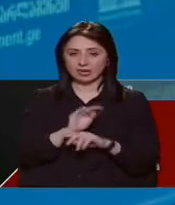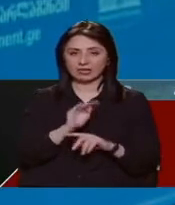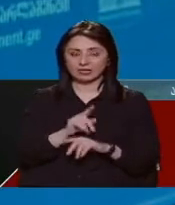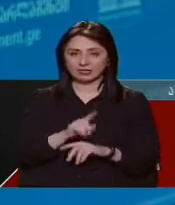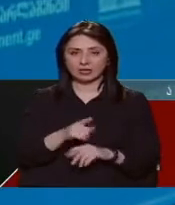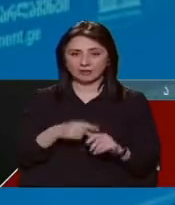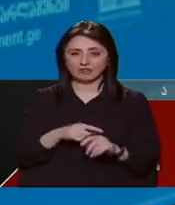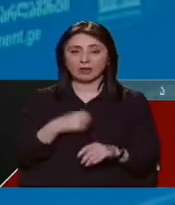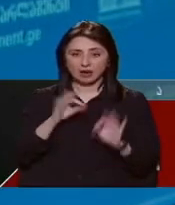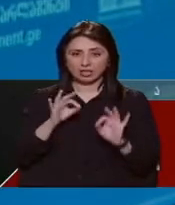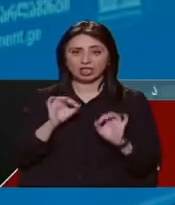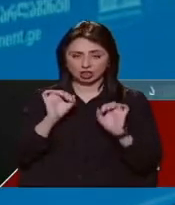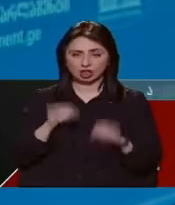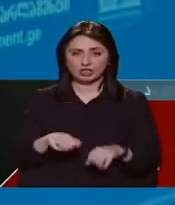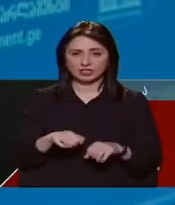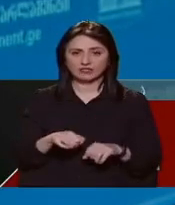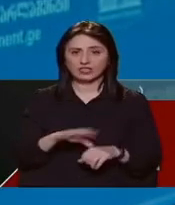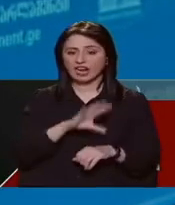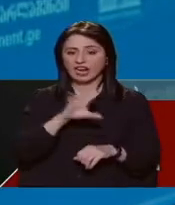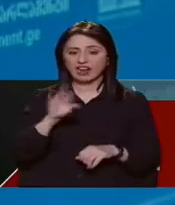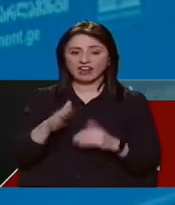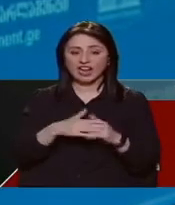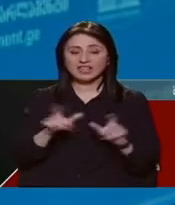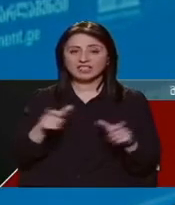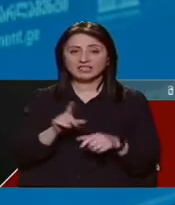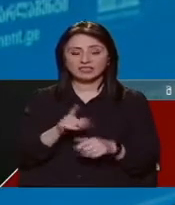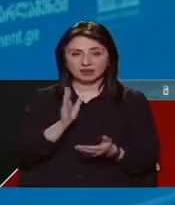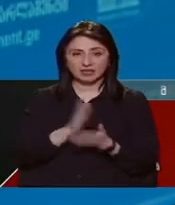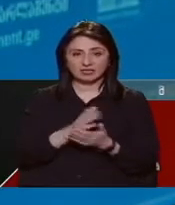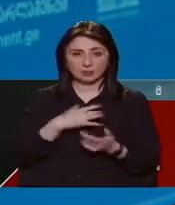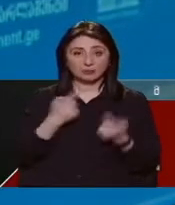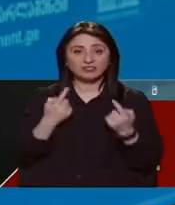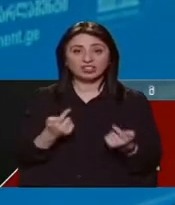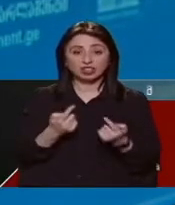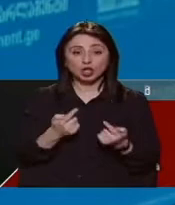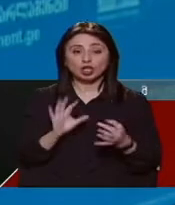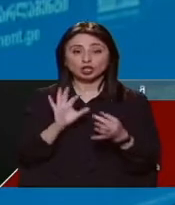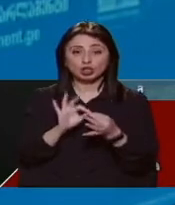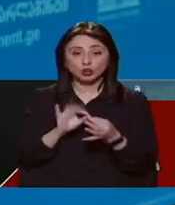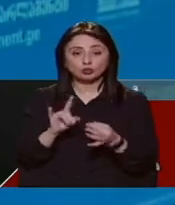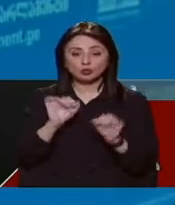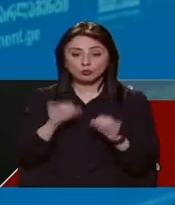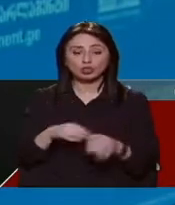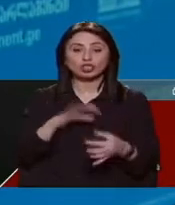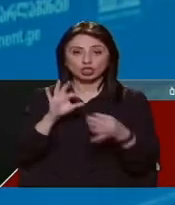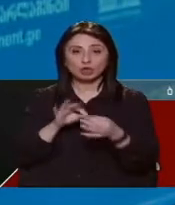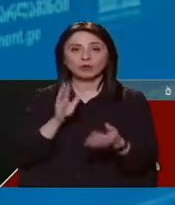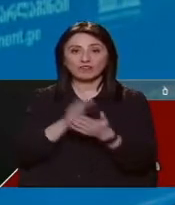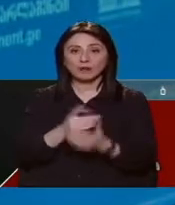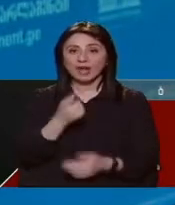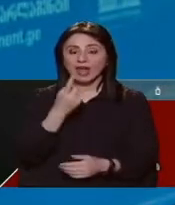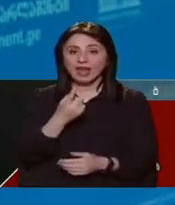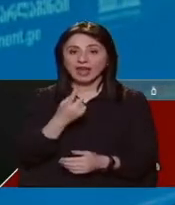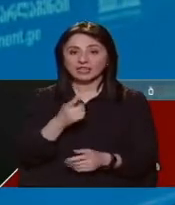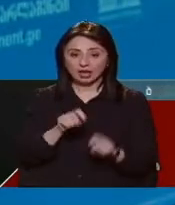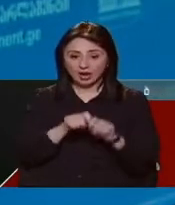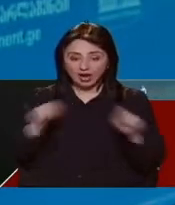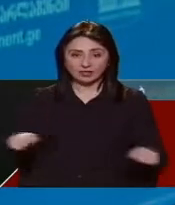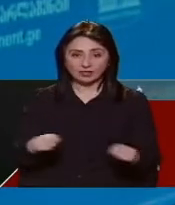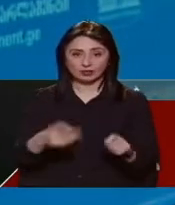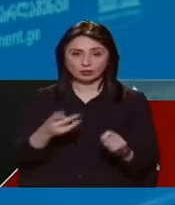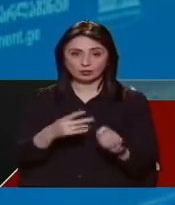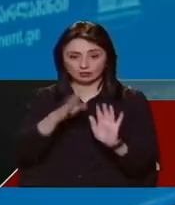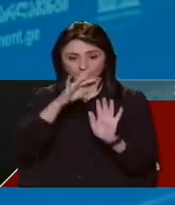Თორედ ჩვენ მართლა შეიძლება, რომ ყველა იმ სანქციას, რომელსაც მნიშვნელოვანია, რომ შეუერთდეთ, შეერთებული ვართ, მაგრამ ერთი რომ ამაზე არ